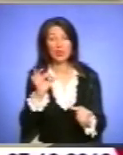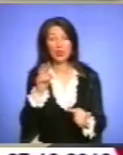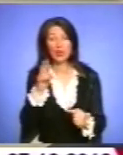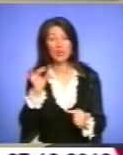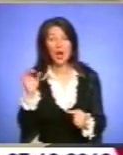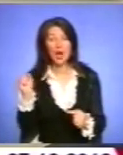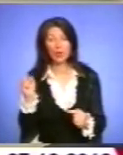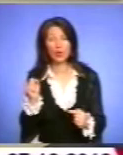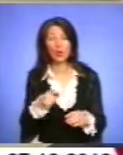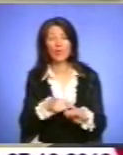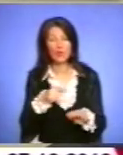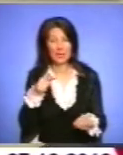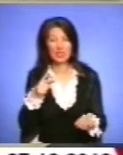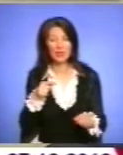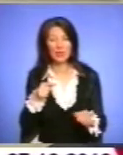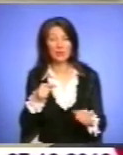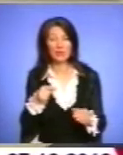вразливі